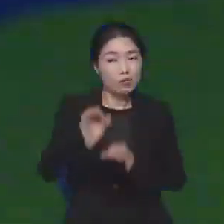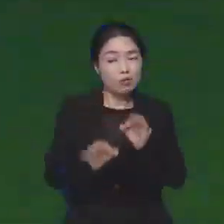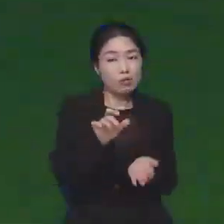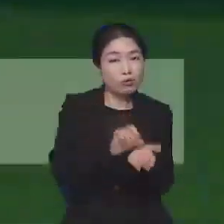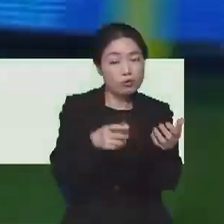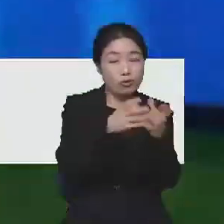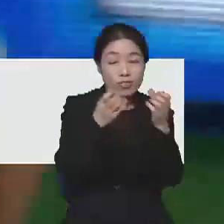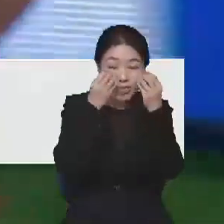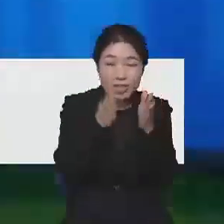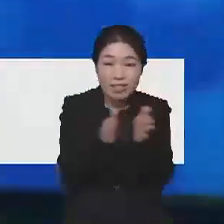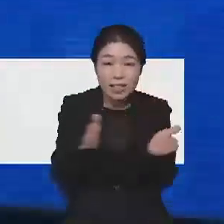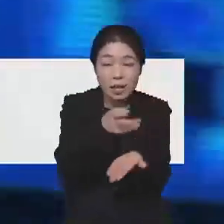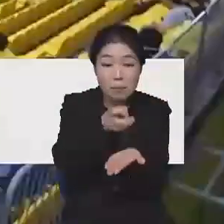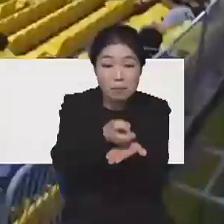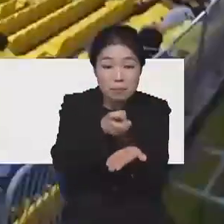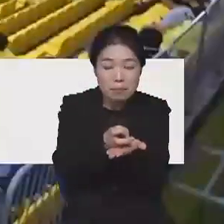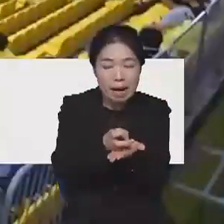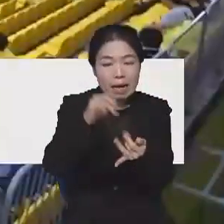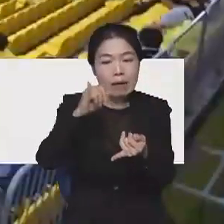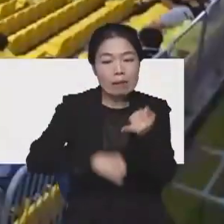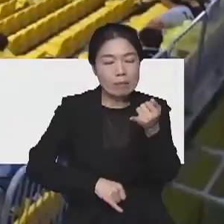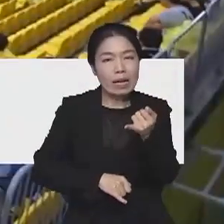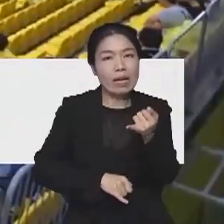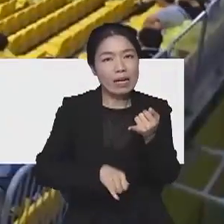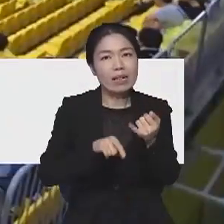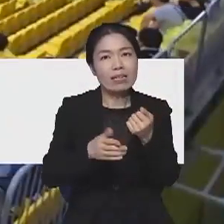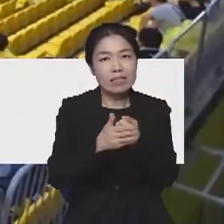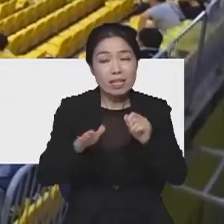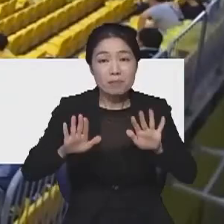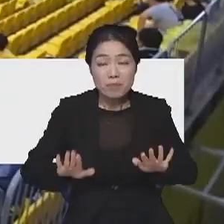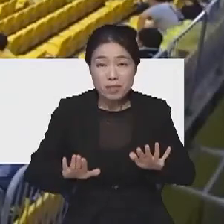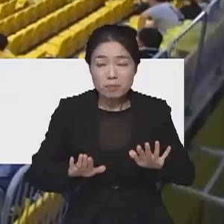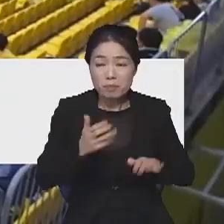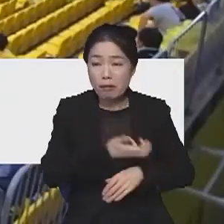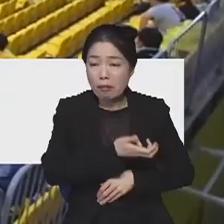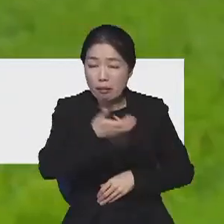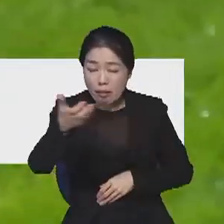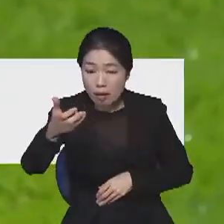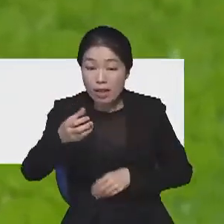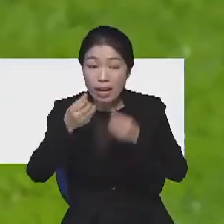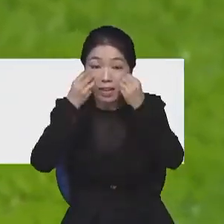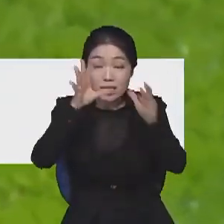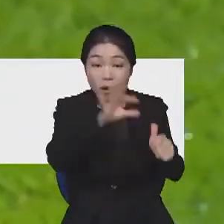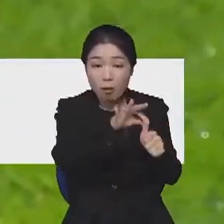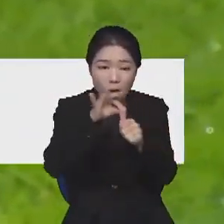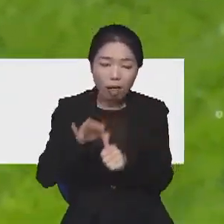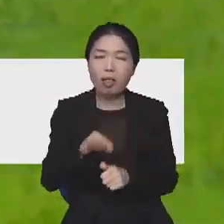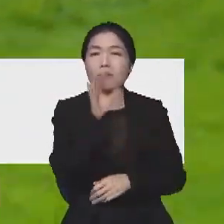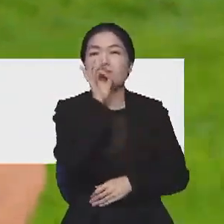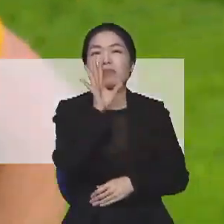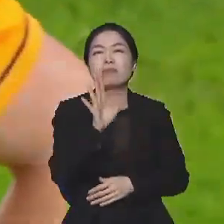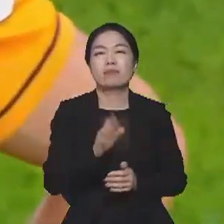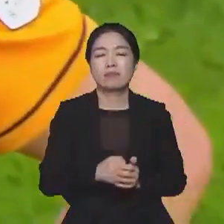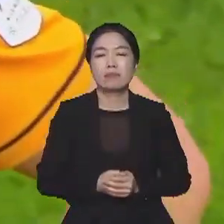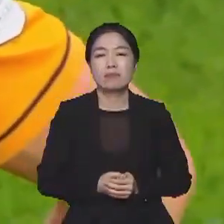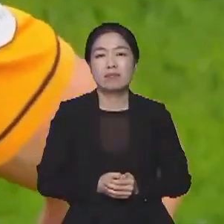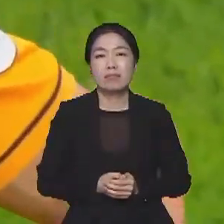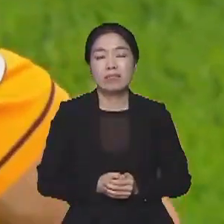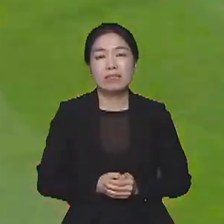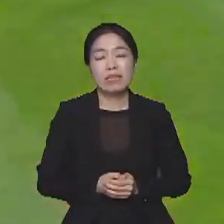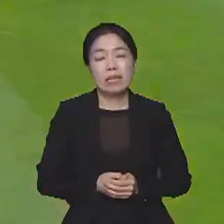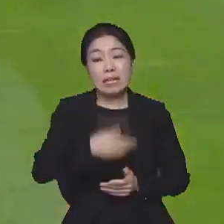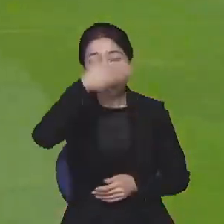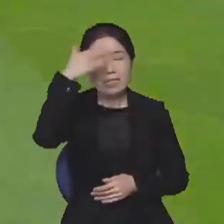한국프로축구연맹이 새로 도입한 재정 규정을 지키지 못한 광주는 이번 이적 시장에서 추가 영입도 불가능합니다.